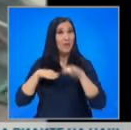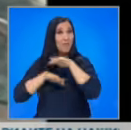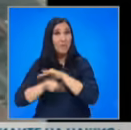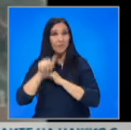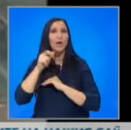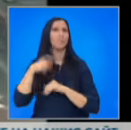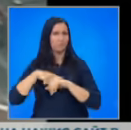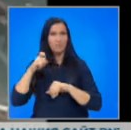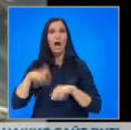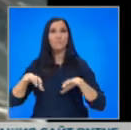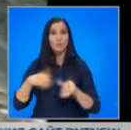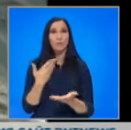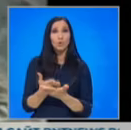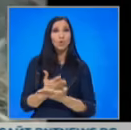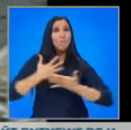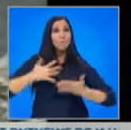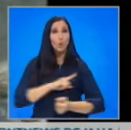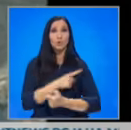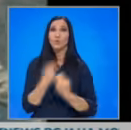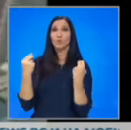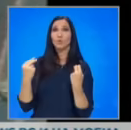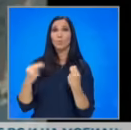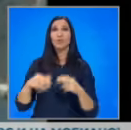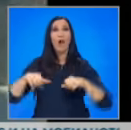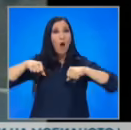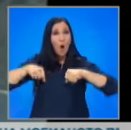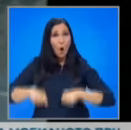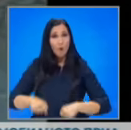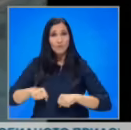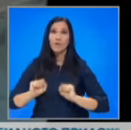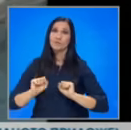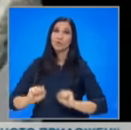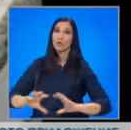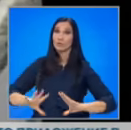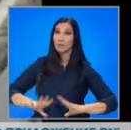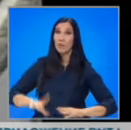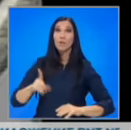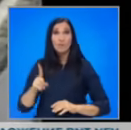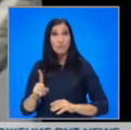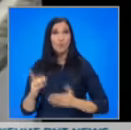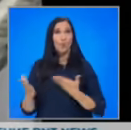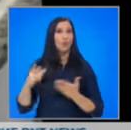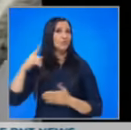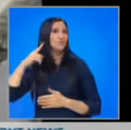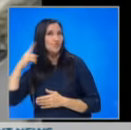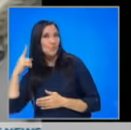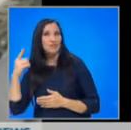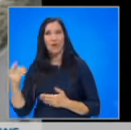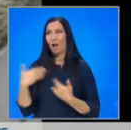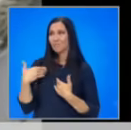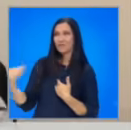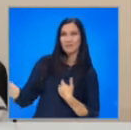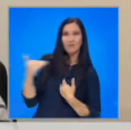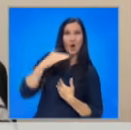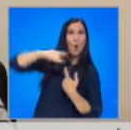Да, властите положиха много усилия, за да подобрят отводняването и защитите на града, но когато чухме, че към нас се задава